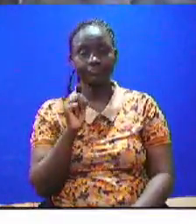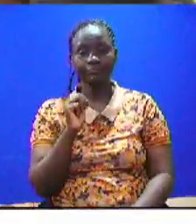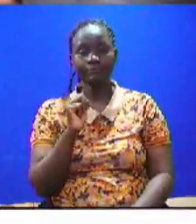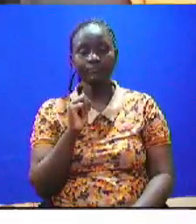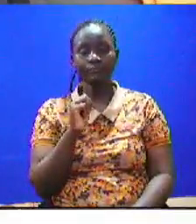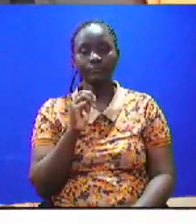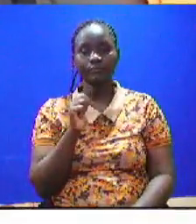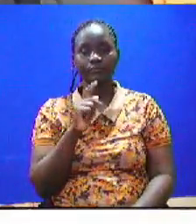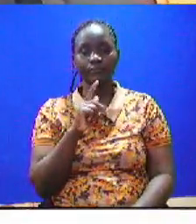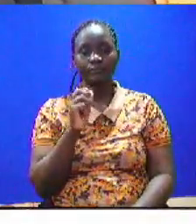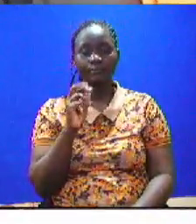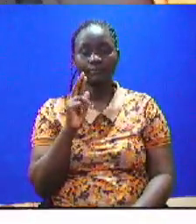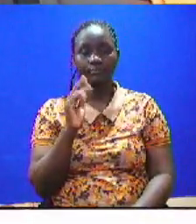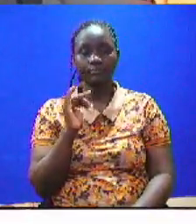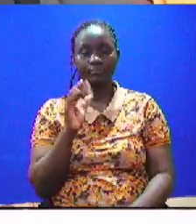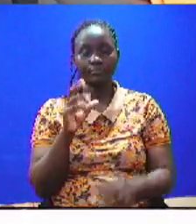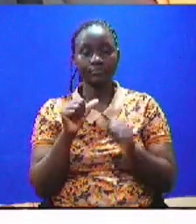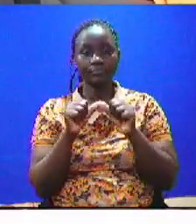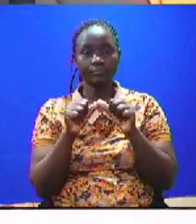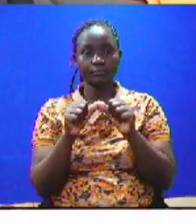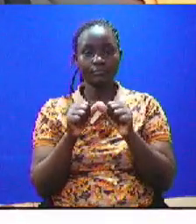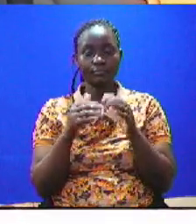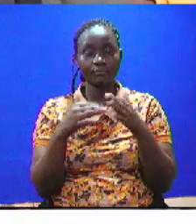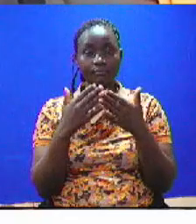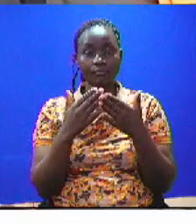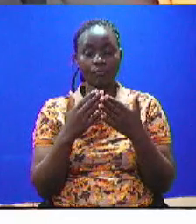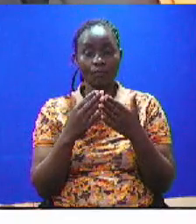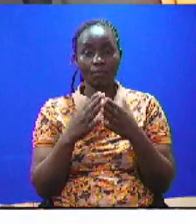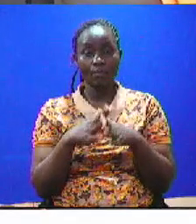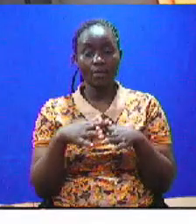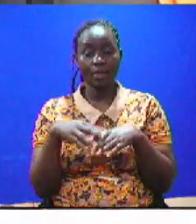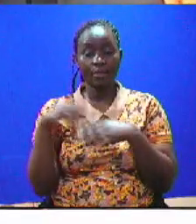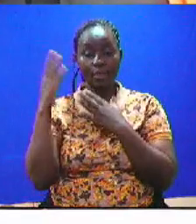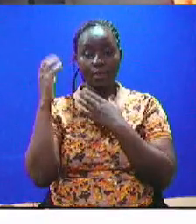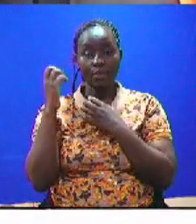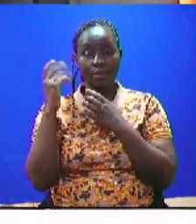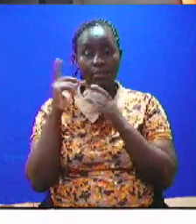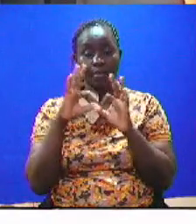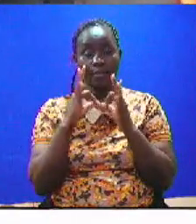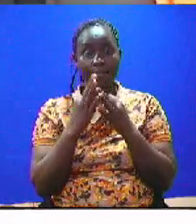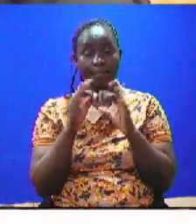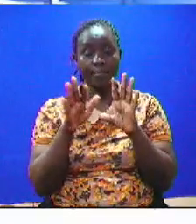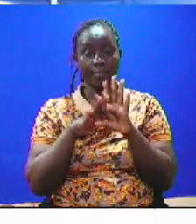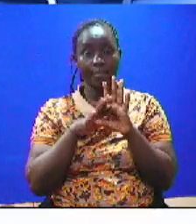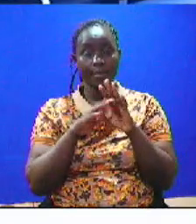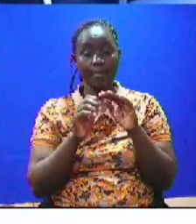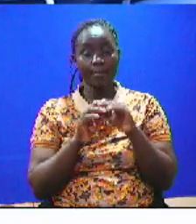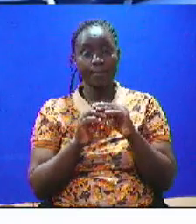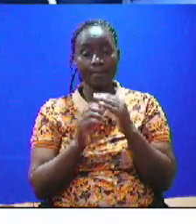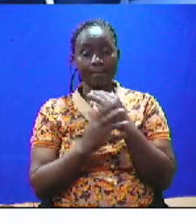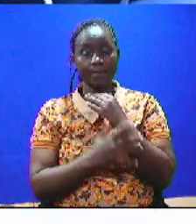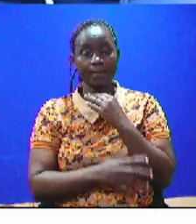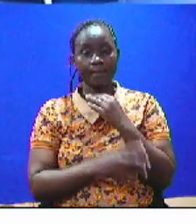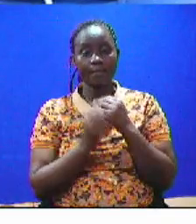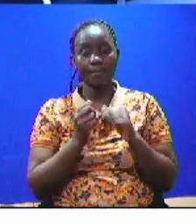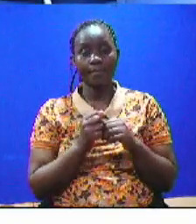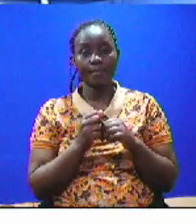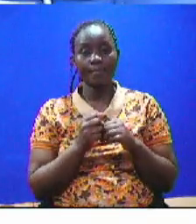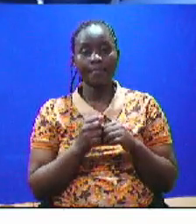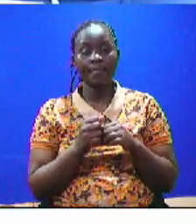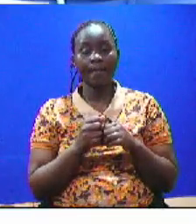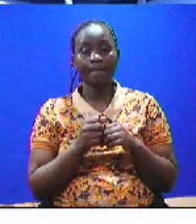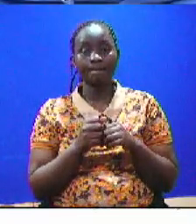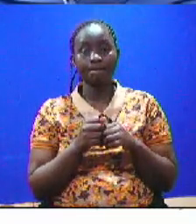Foundation. Nikobono kegenrete kwenna na ogo semelia ucha sechamate chirijitali kwenyara. Foundation yetu ya Joshua